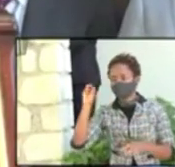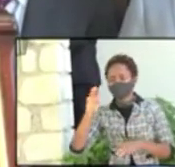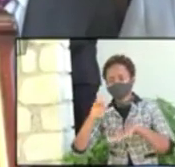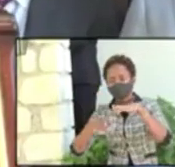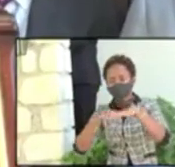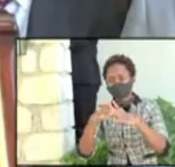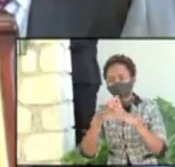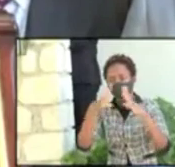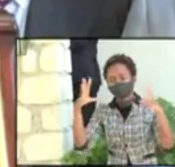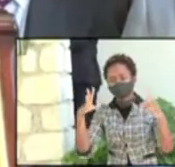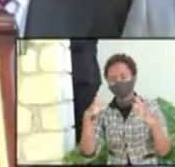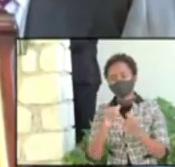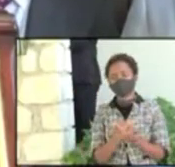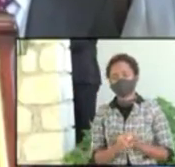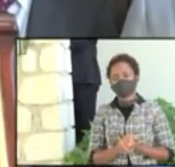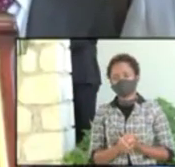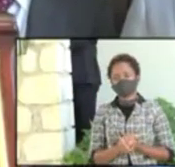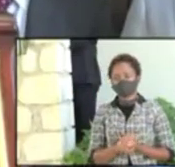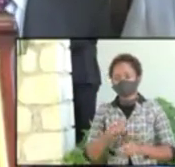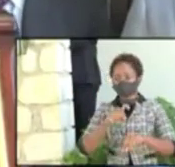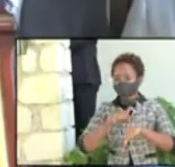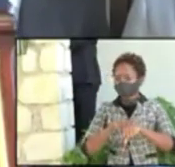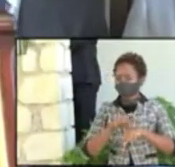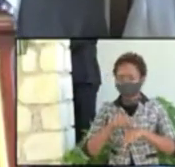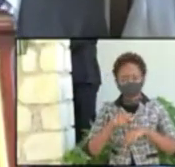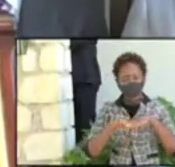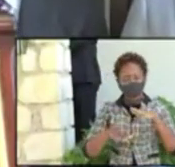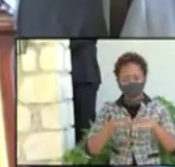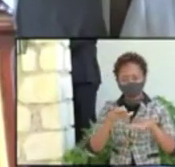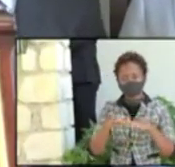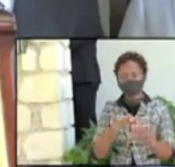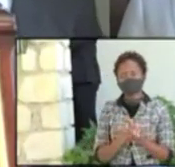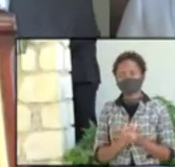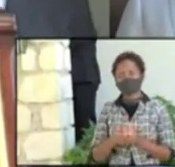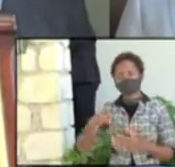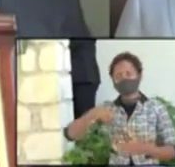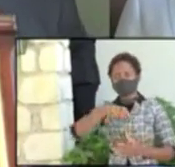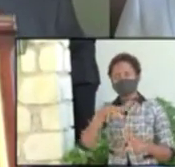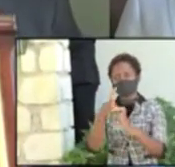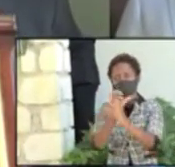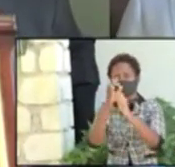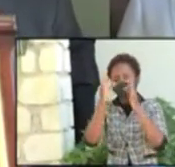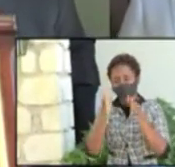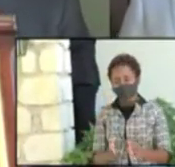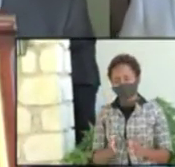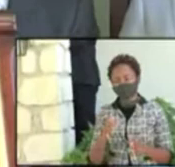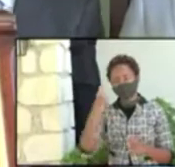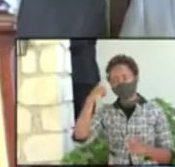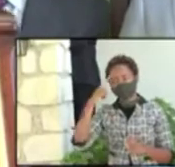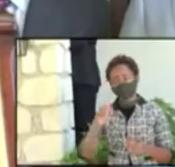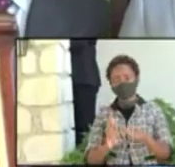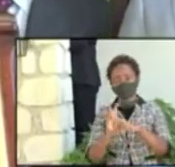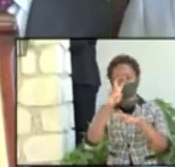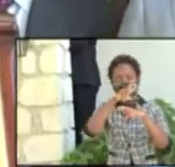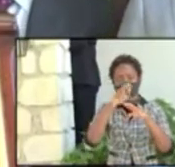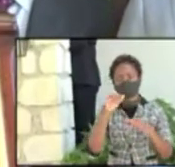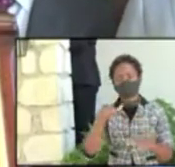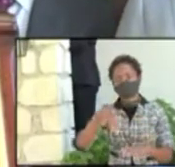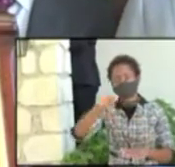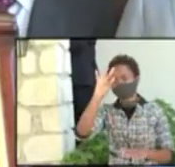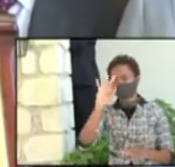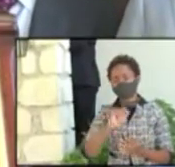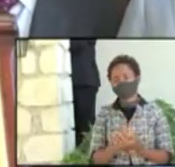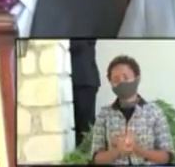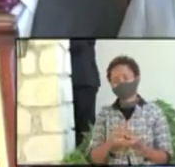marcher, yo gen des heures pour descendre dans la commune. Yo. Nous prenons décision pour monter à joindre. Ça veut